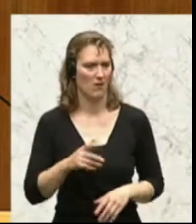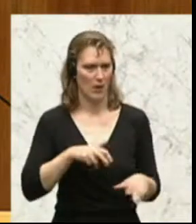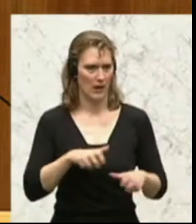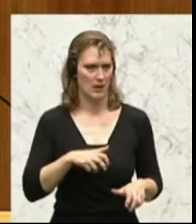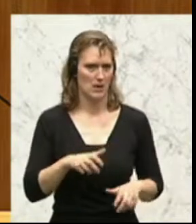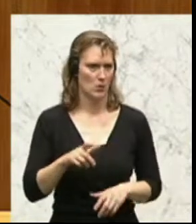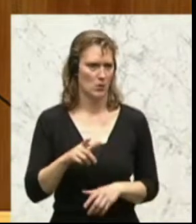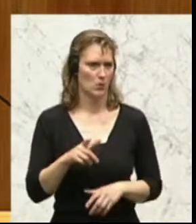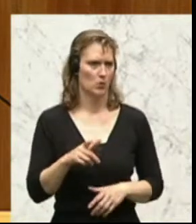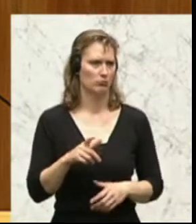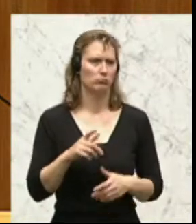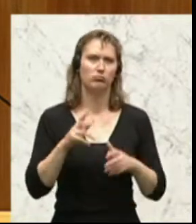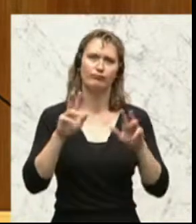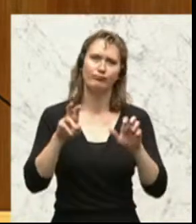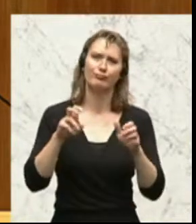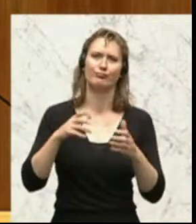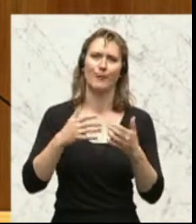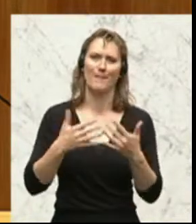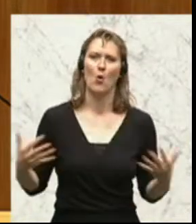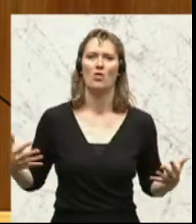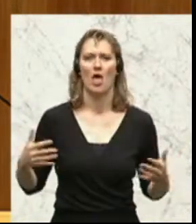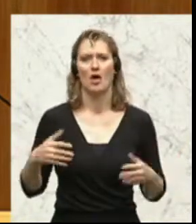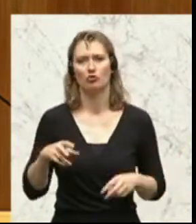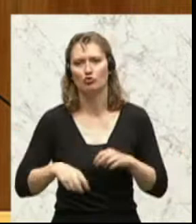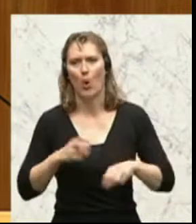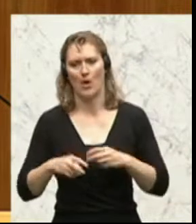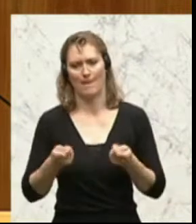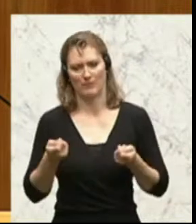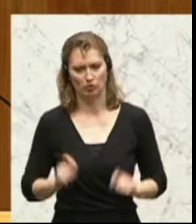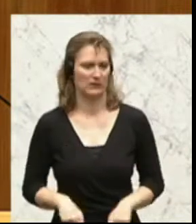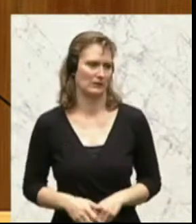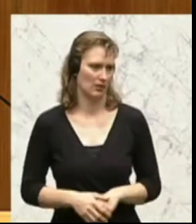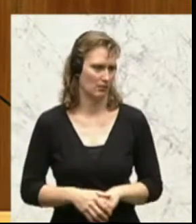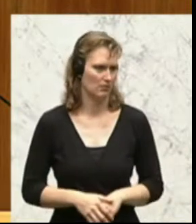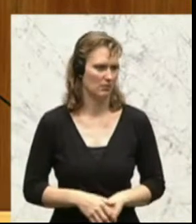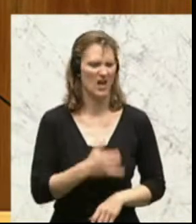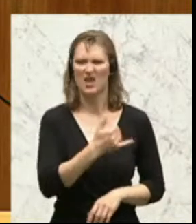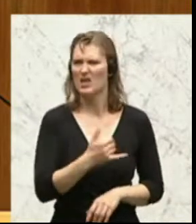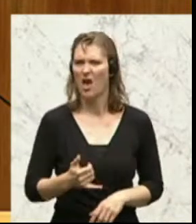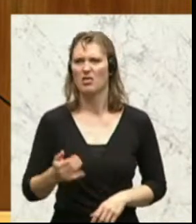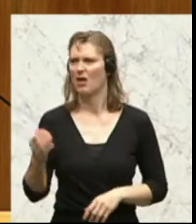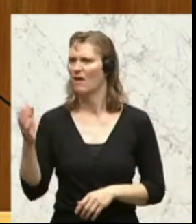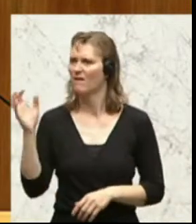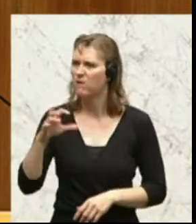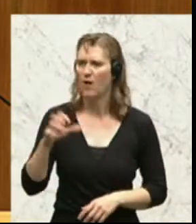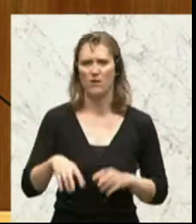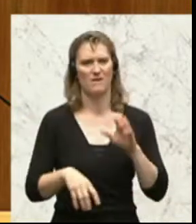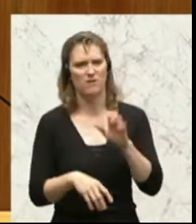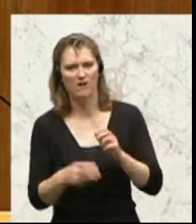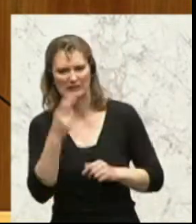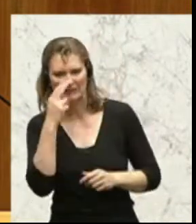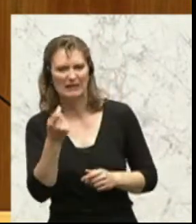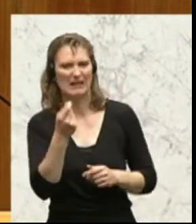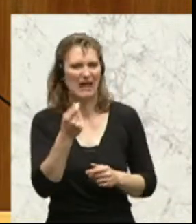eine sogenannte Millionärssteuer beschließt, denn es wird ja von vielen Ecken und Enden am Geldbeutel der Österreicher gezerrt.